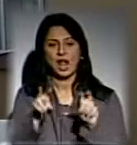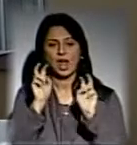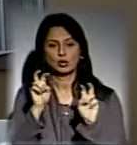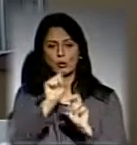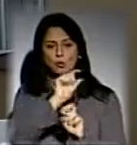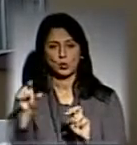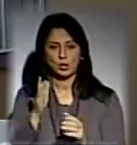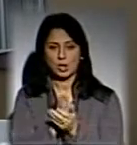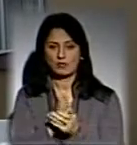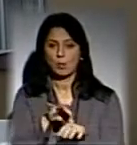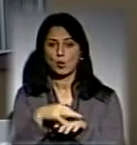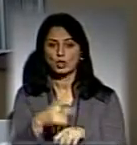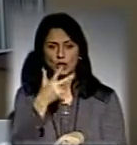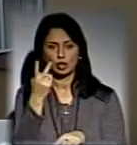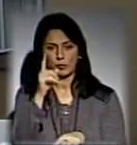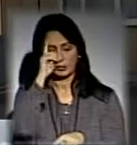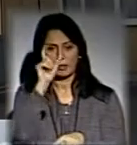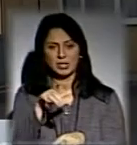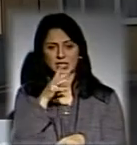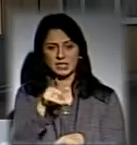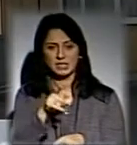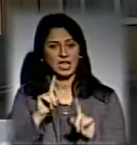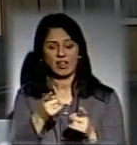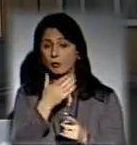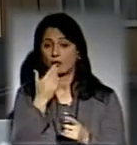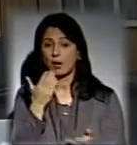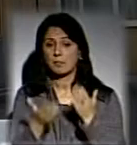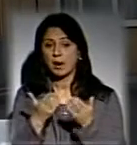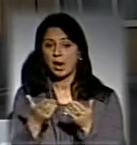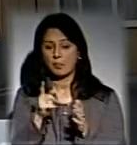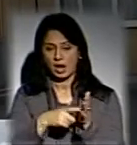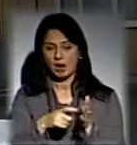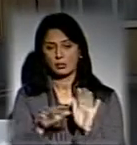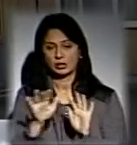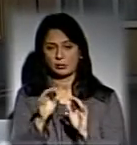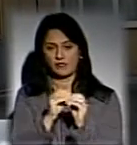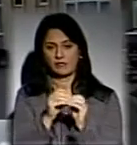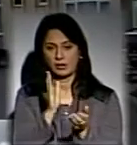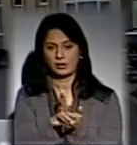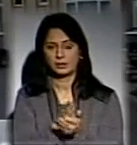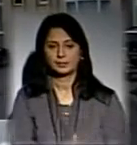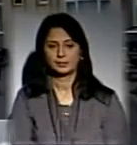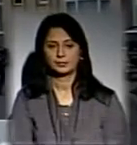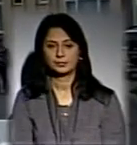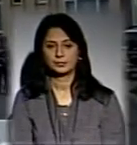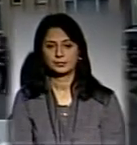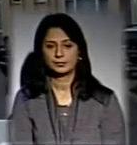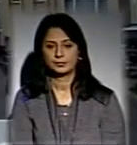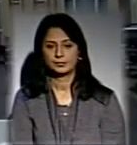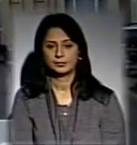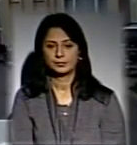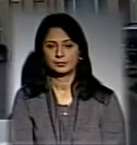მუხლით აღიწრა. მოძალადე 32 წლის მამაკაცი დაკავებული არ არის, თუმცა მომხდარზე საგამოძიებო სამუშაოები